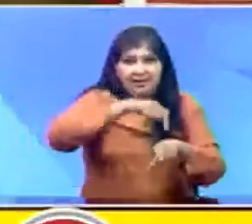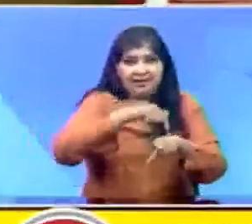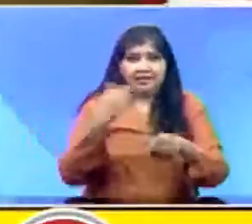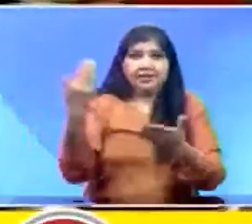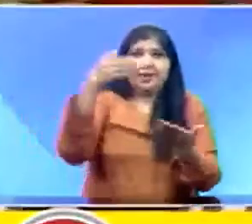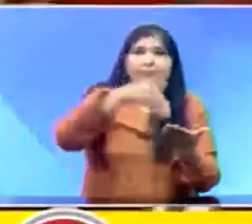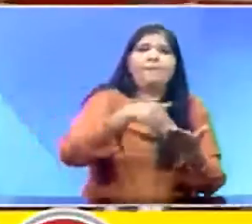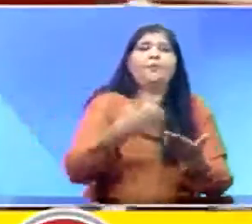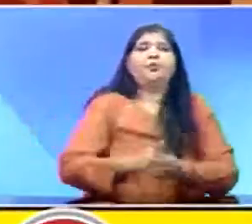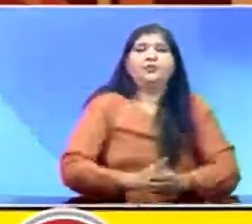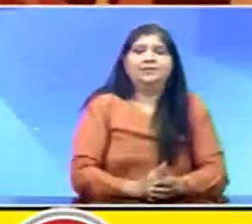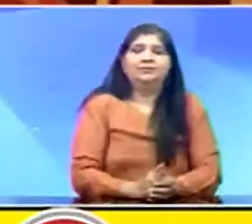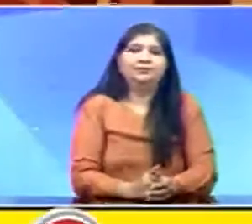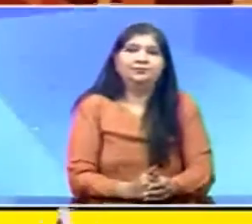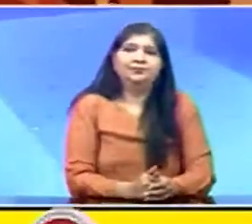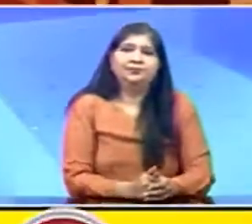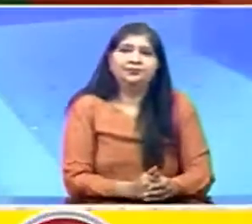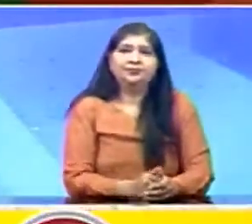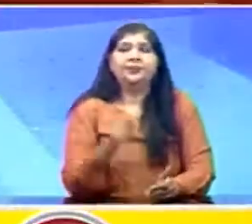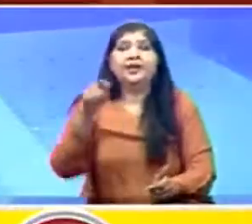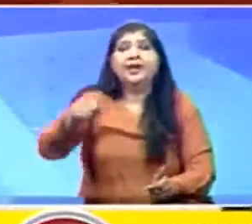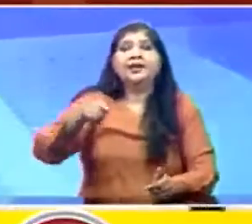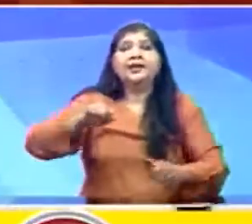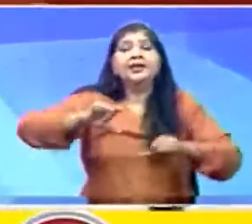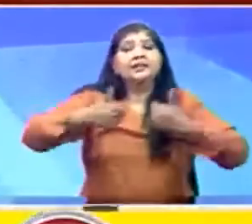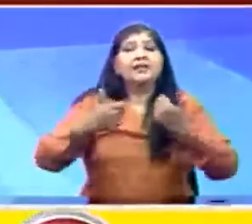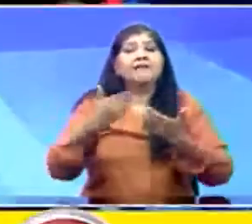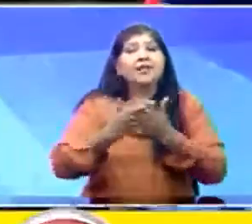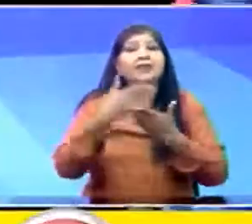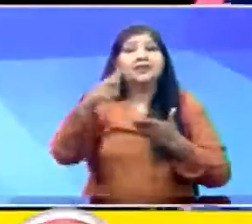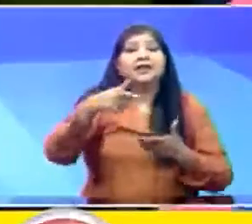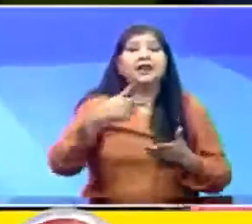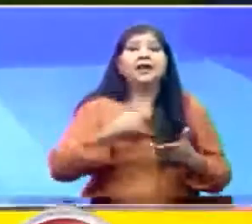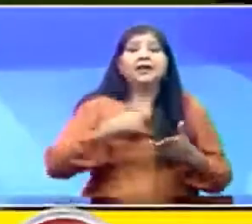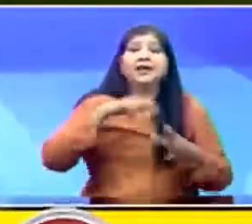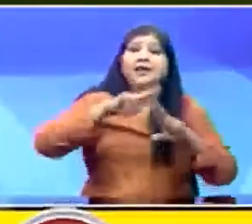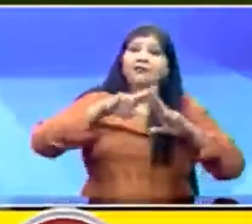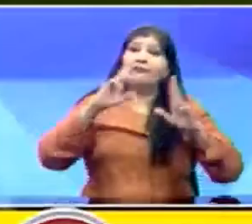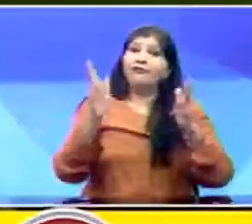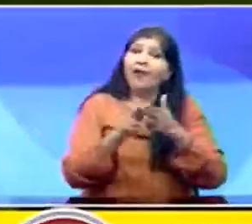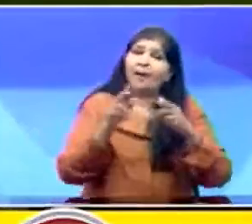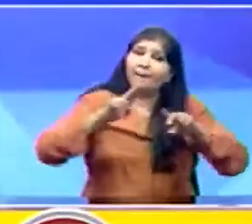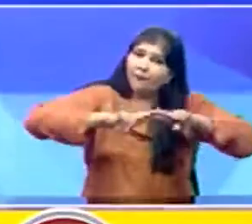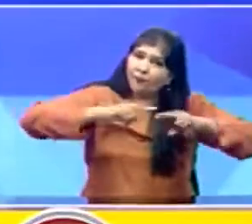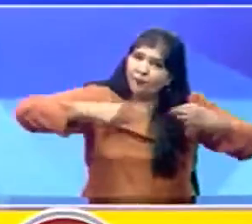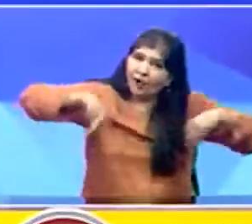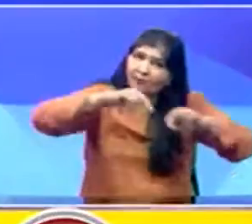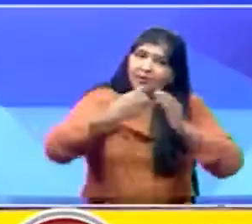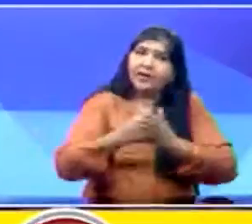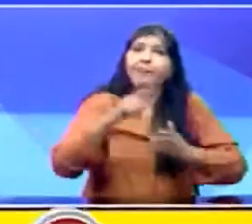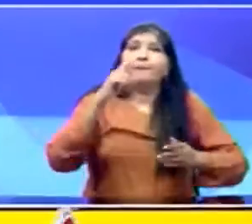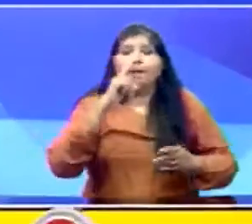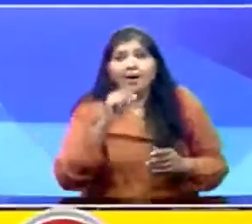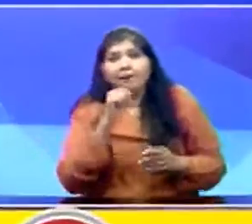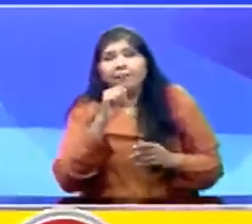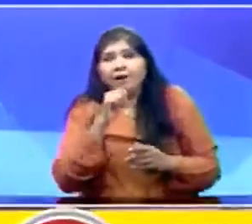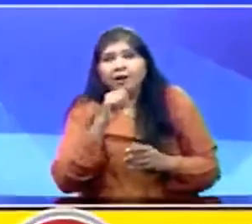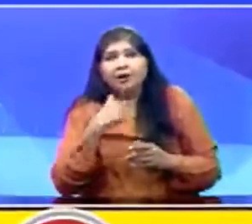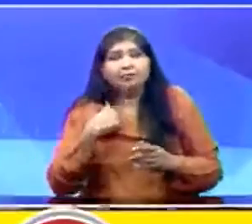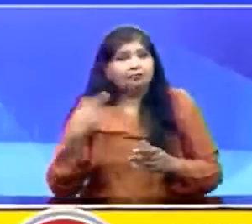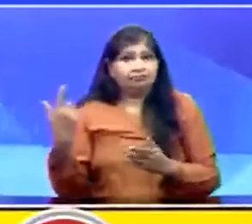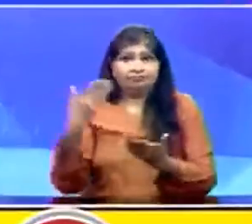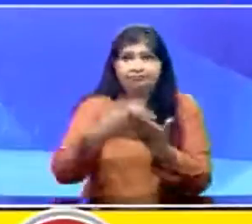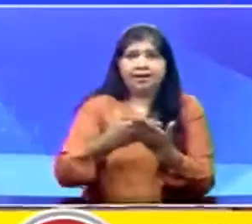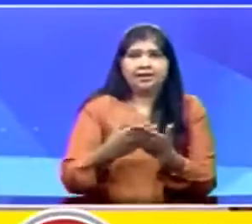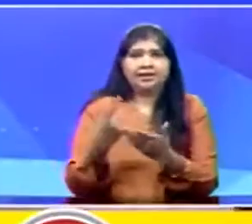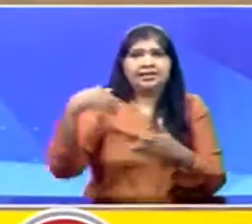तक पहुँचे हैं इनकी सफलता में इनके परिवार और माता पिता की भी बड़ी भूमिका